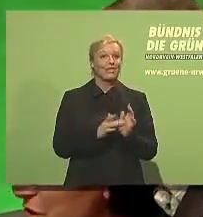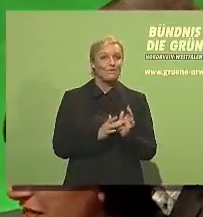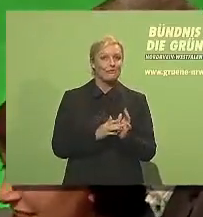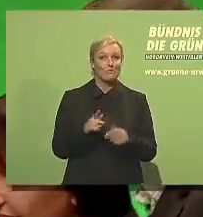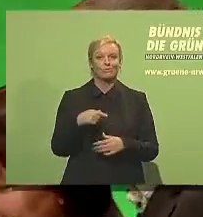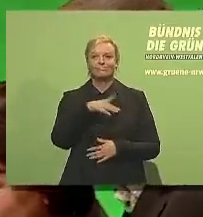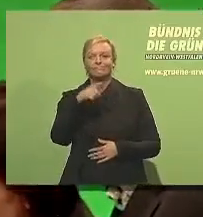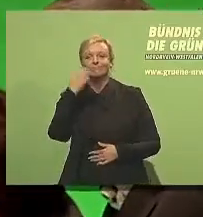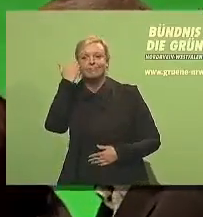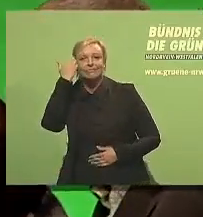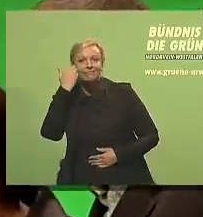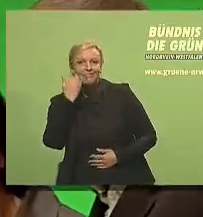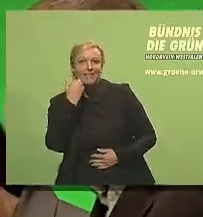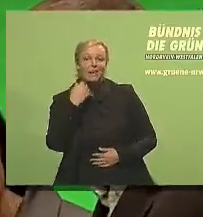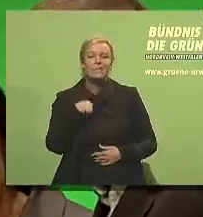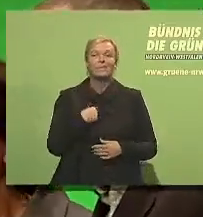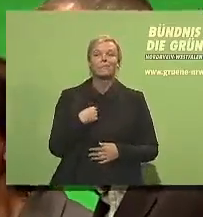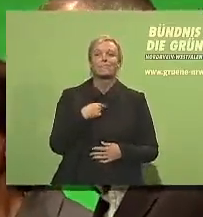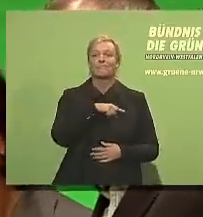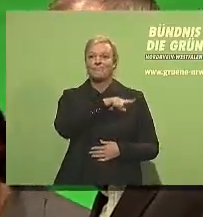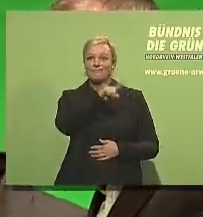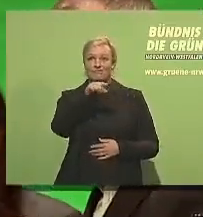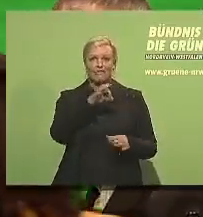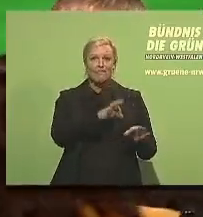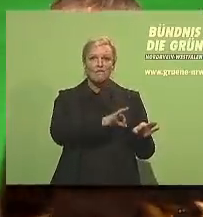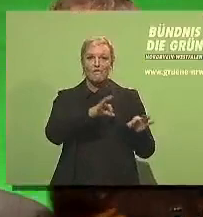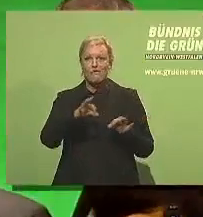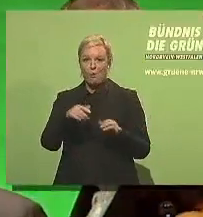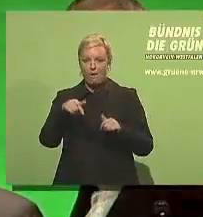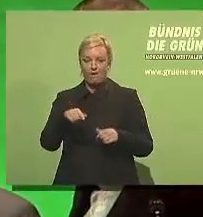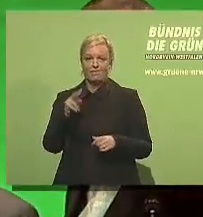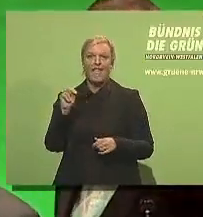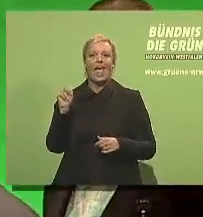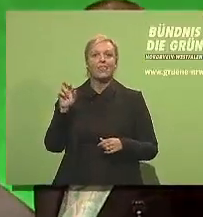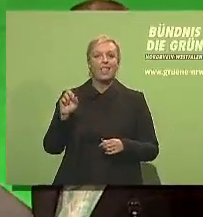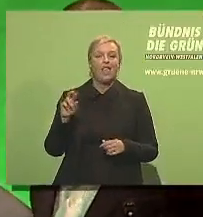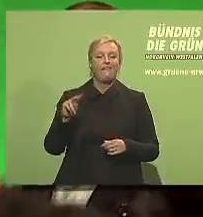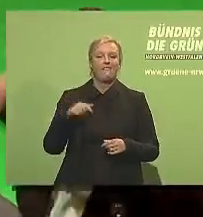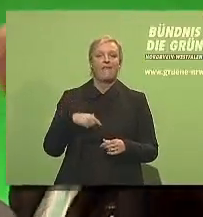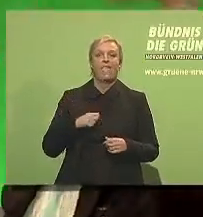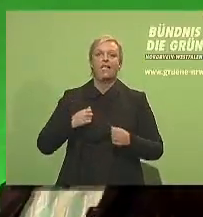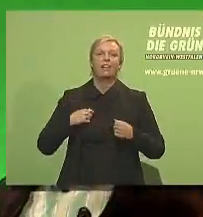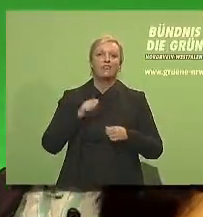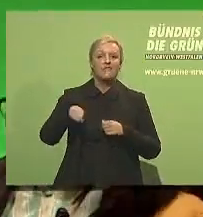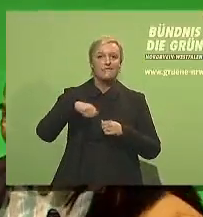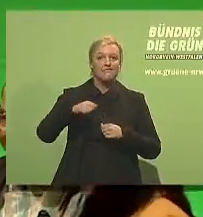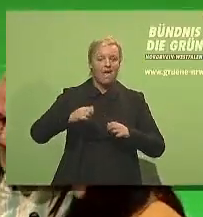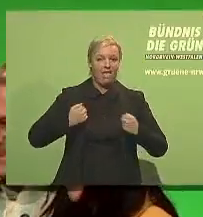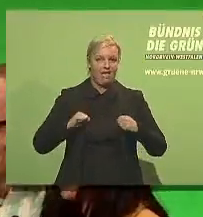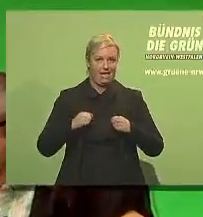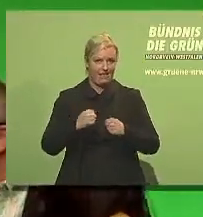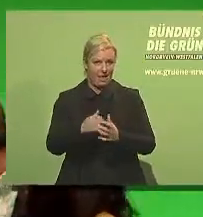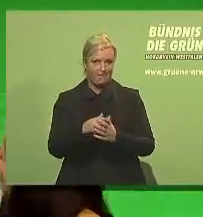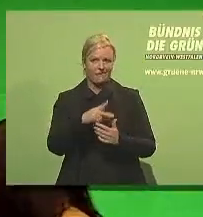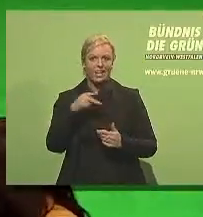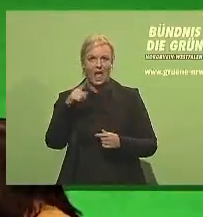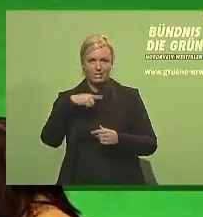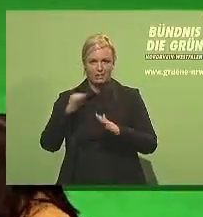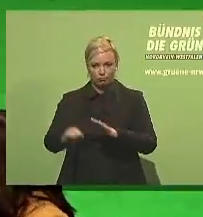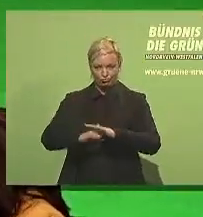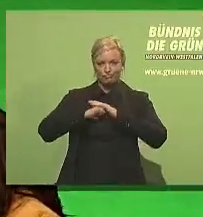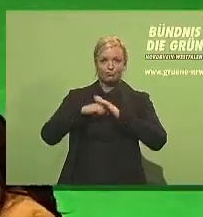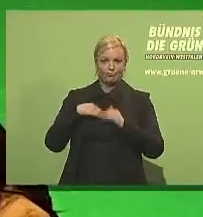werdet uns in den Wahlkampf hier in NRW führen. Katrin wird uns hier unterstützen. Und ihr kennt uns hier